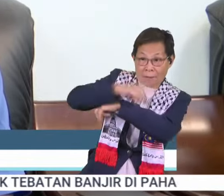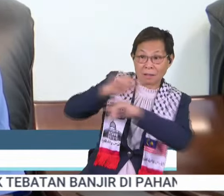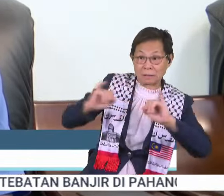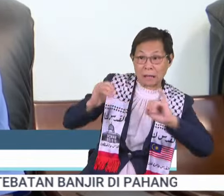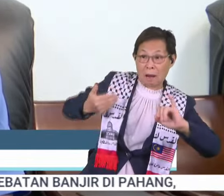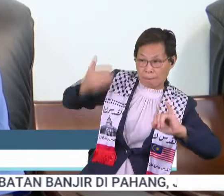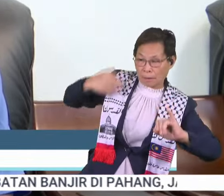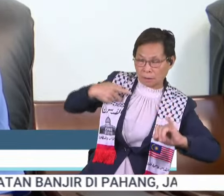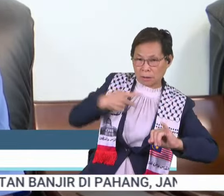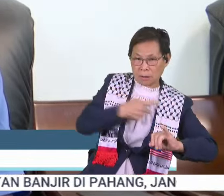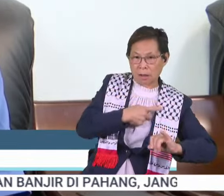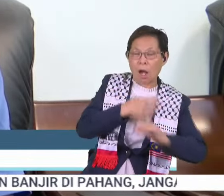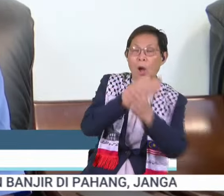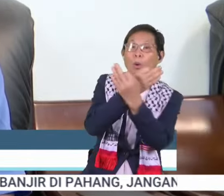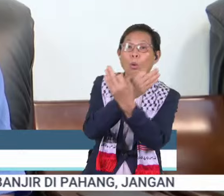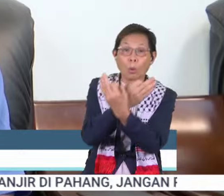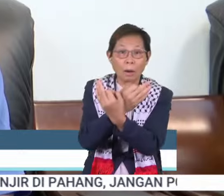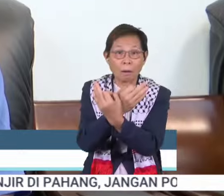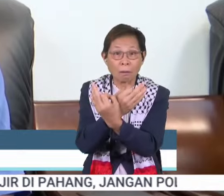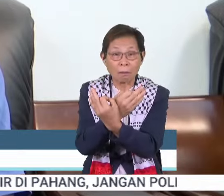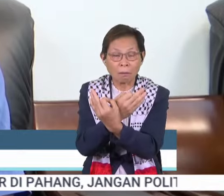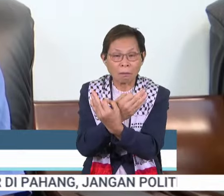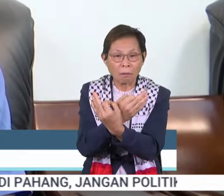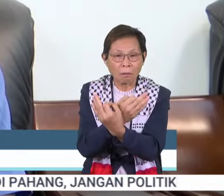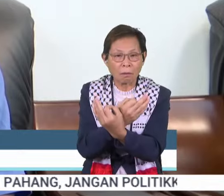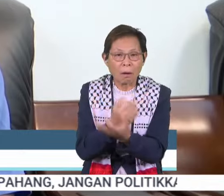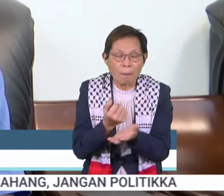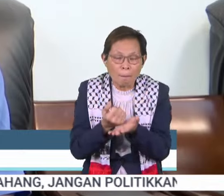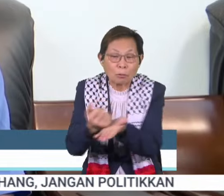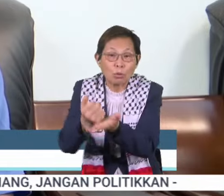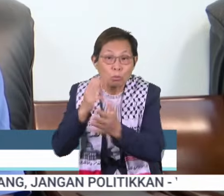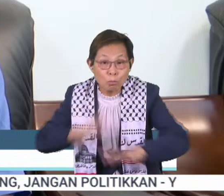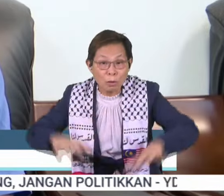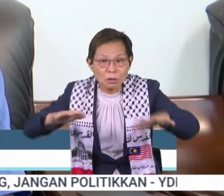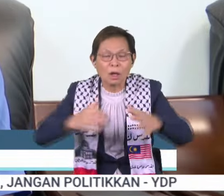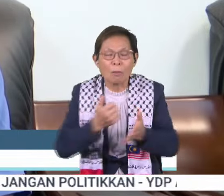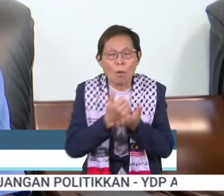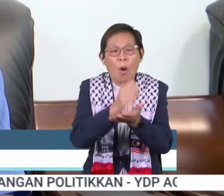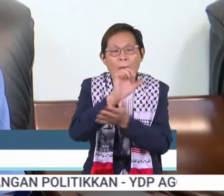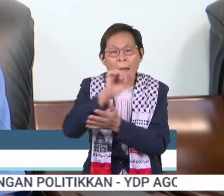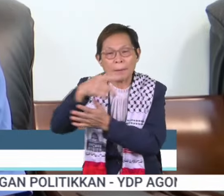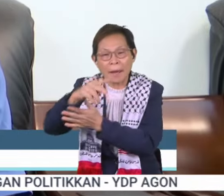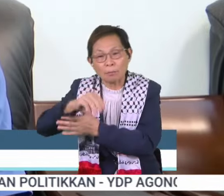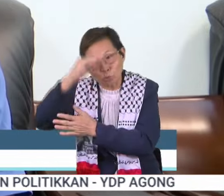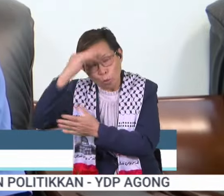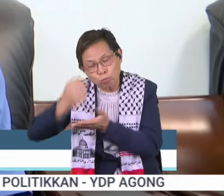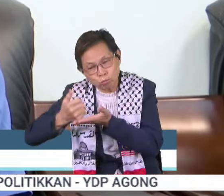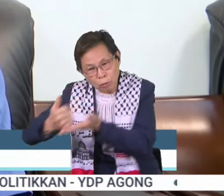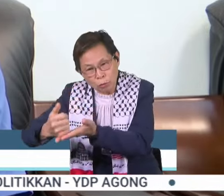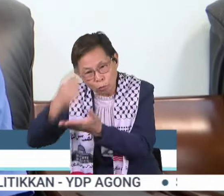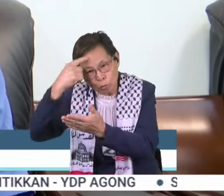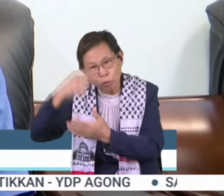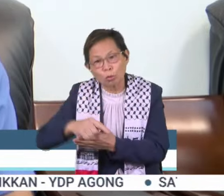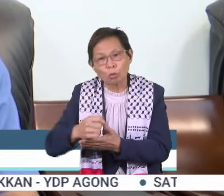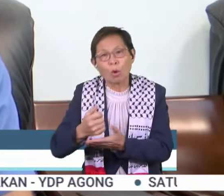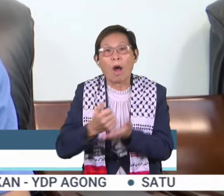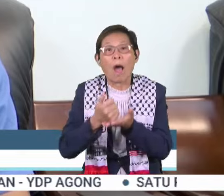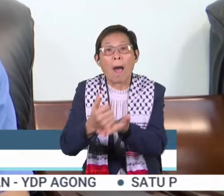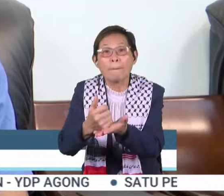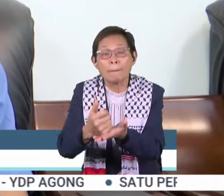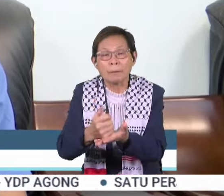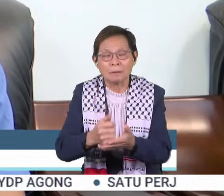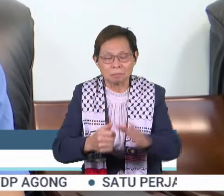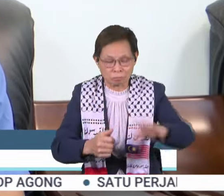kita berada di Keluang membantu banjir di membantu EPM Negeri Johor untuk operasi di daerah